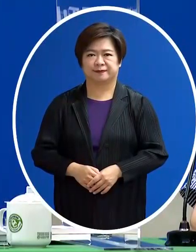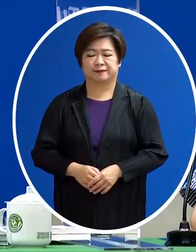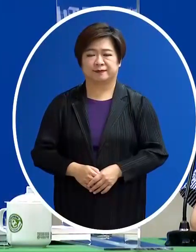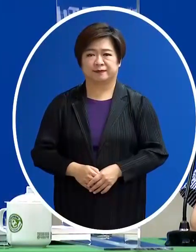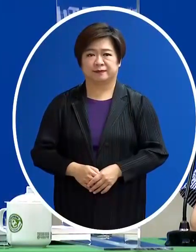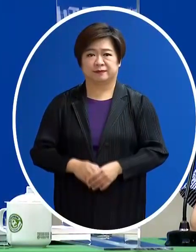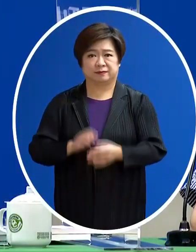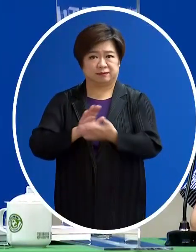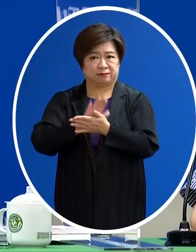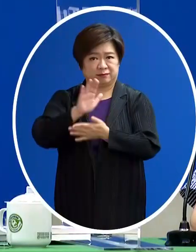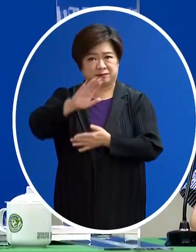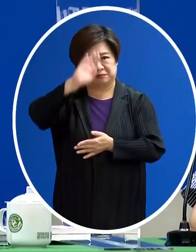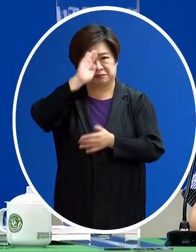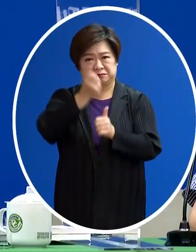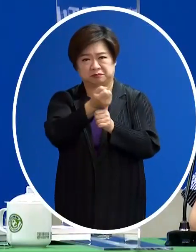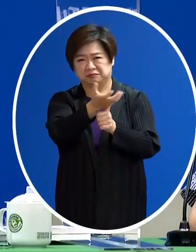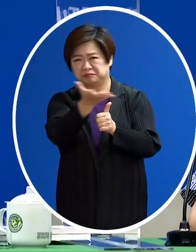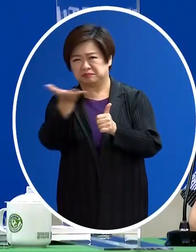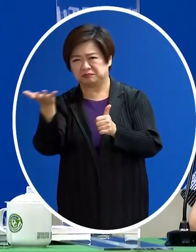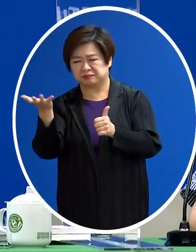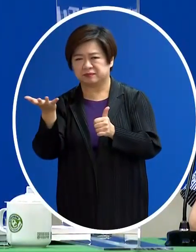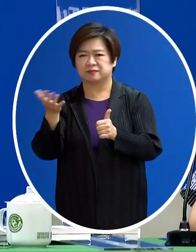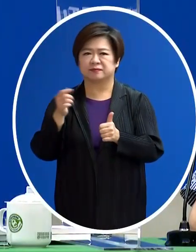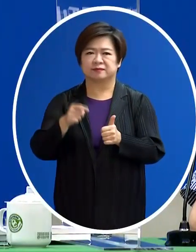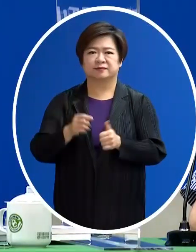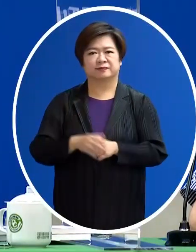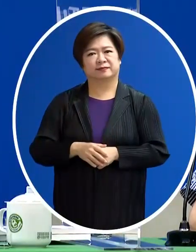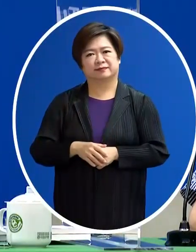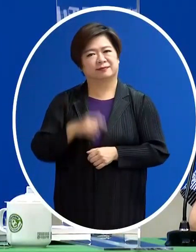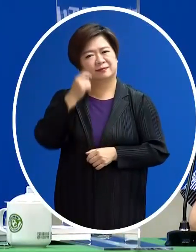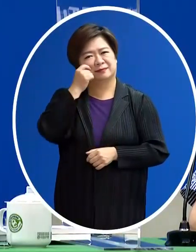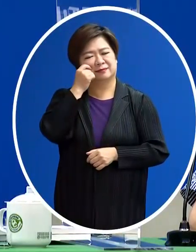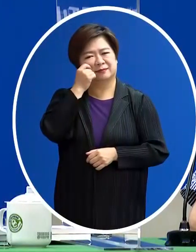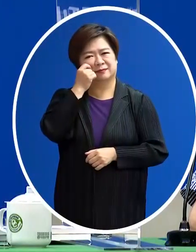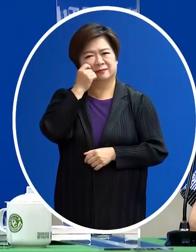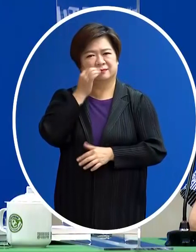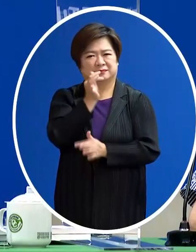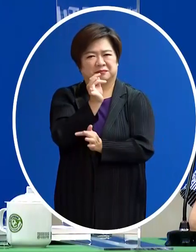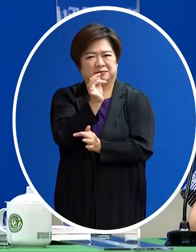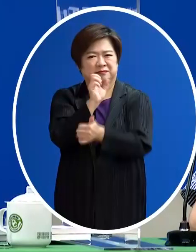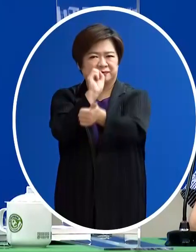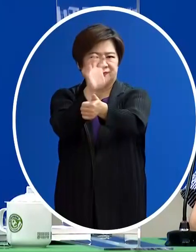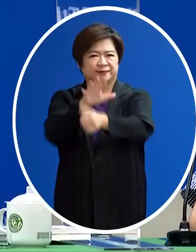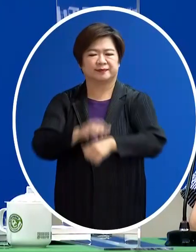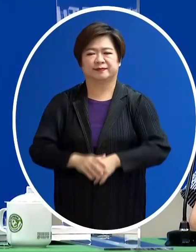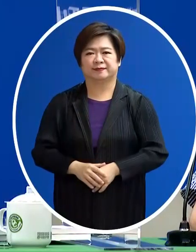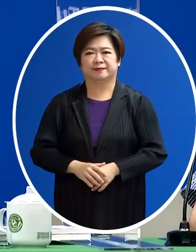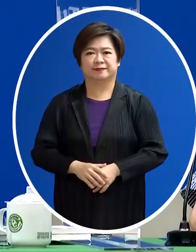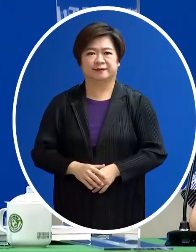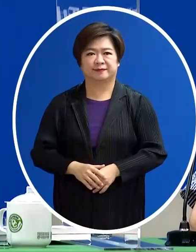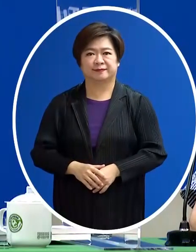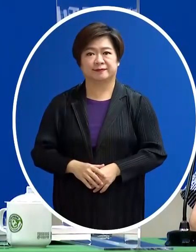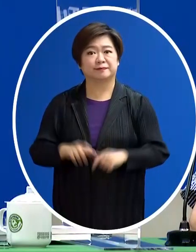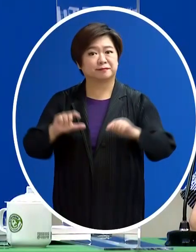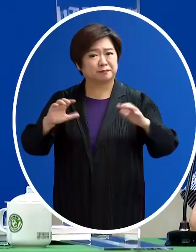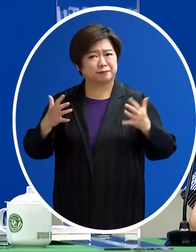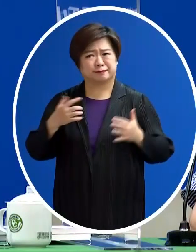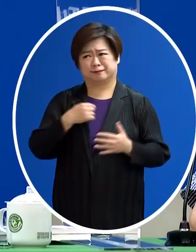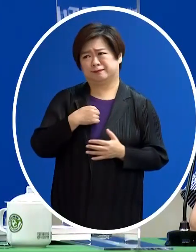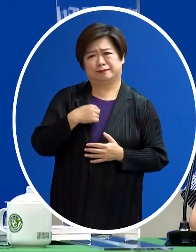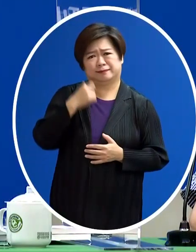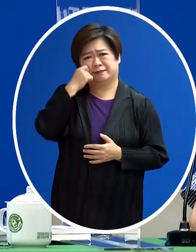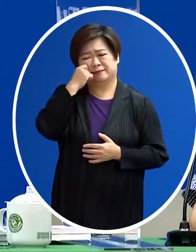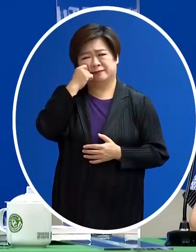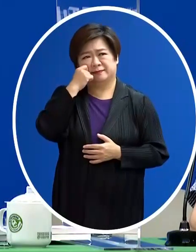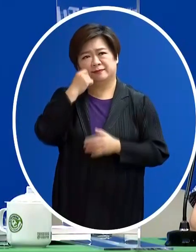我们对于未来的疫情的变化，其实没有办法很准确的完全预测了哈，所以我们大概很难回答说什